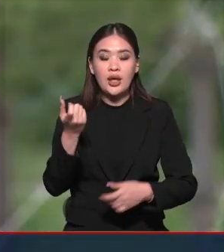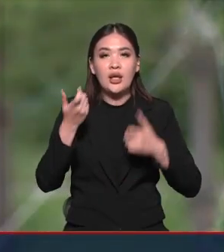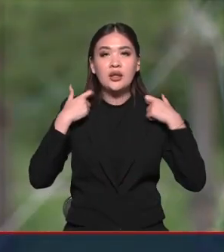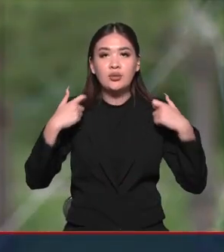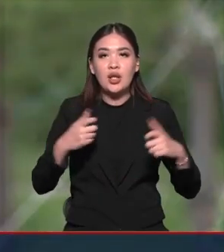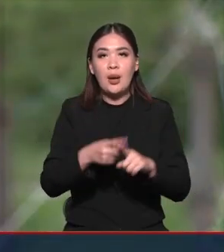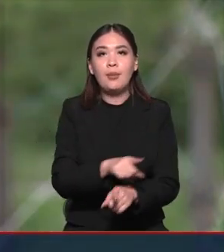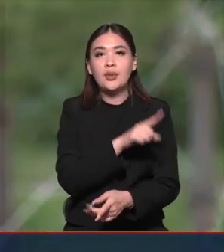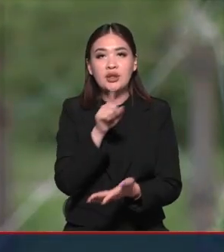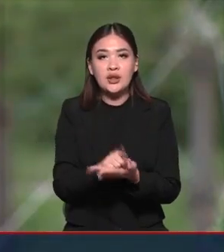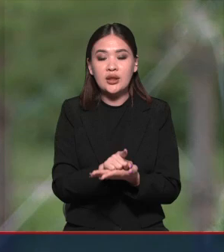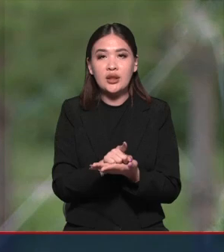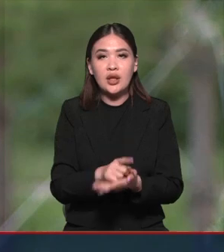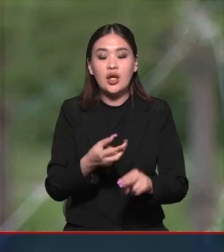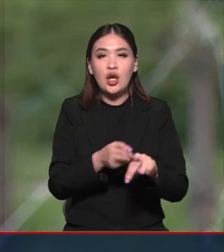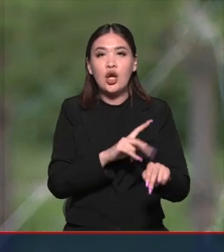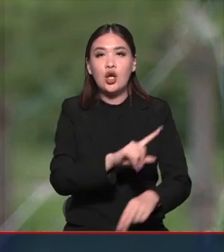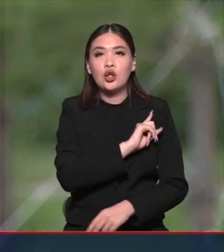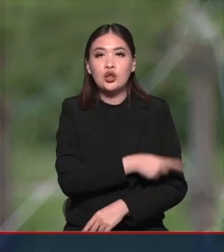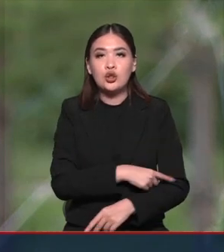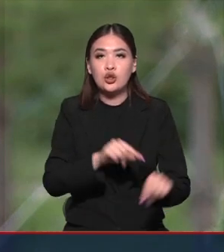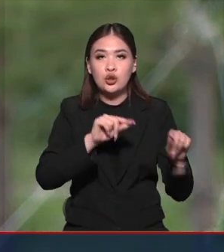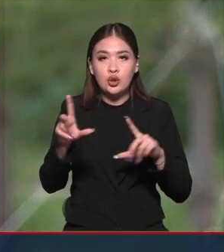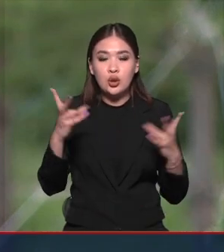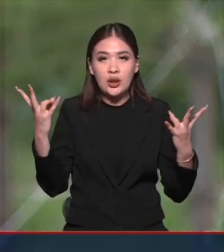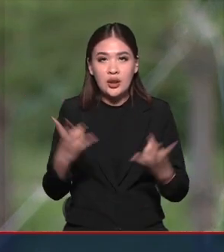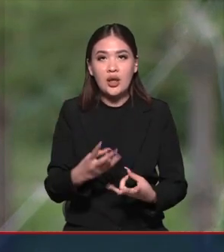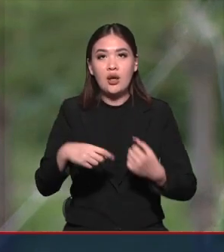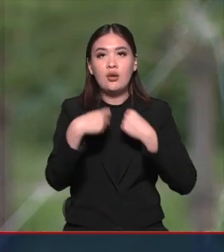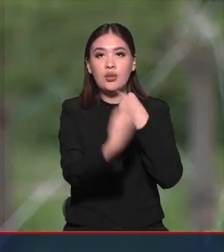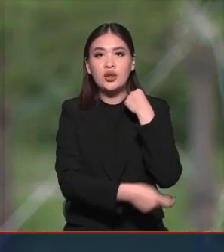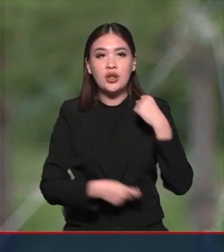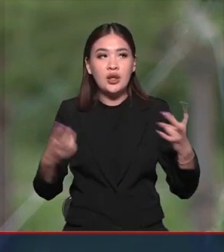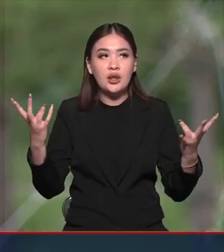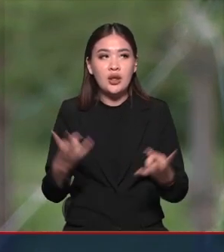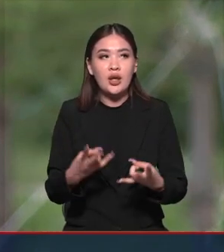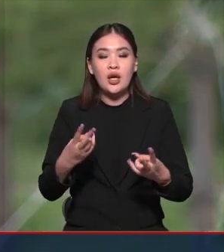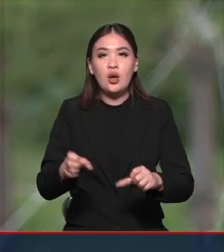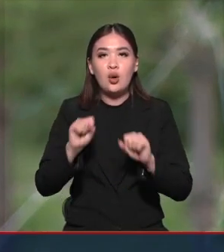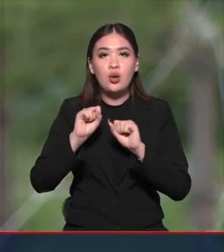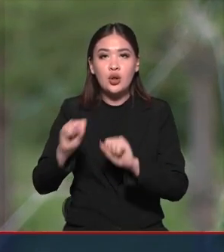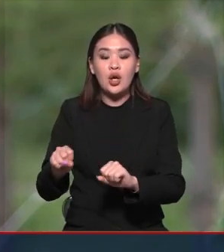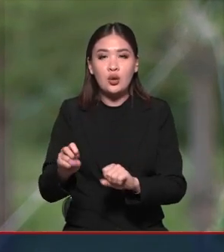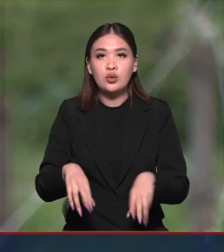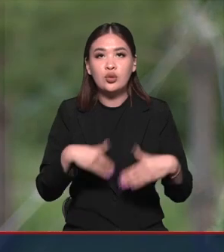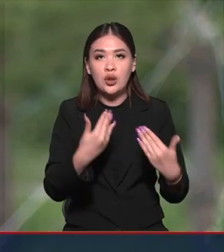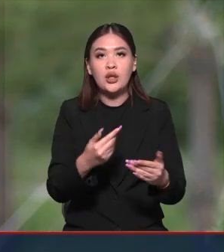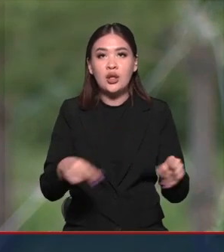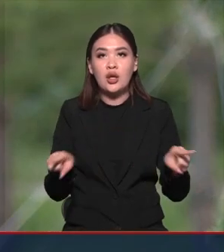соның міндетін, құзыретін күшейту керек, оның материалдық базасын күшейту керек. Олар да әлеуметтік қорғау, сол кезде олар ешқандай